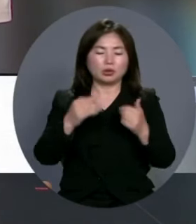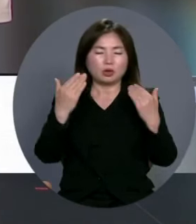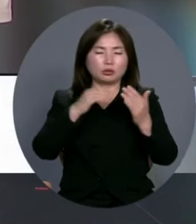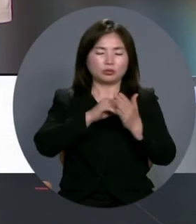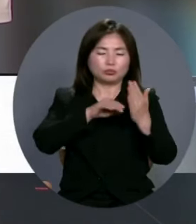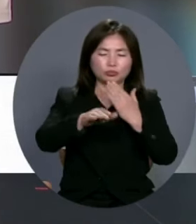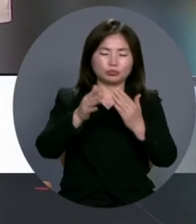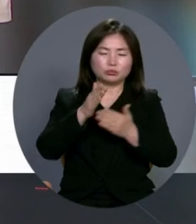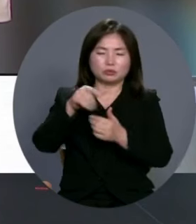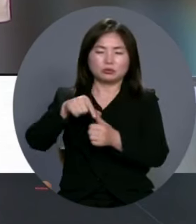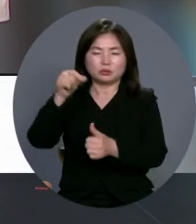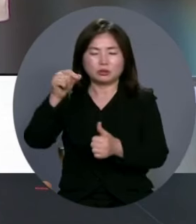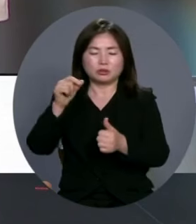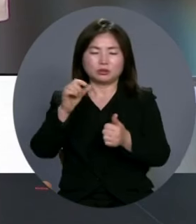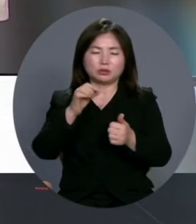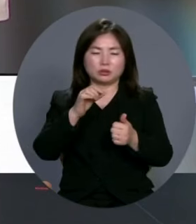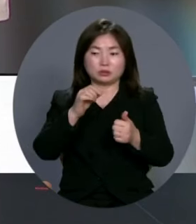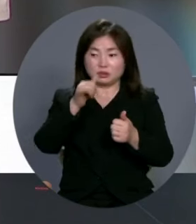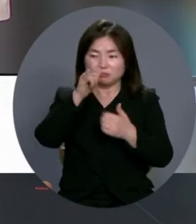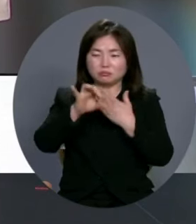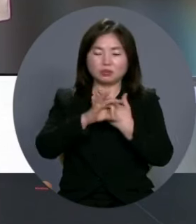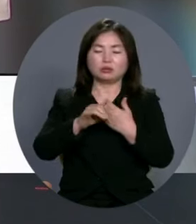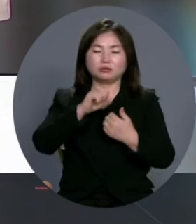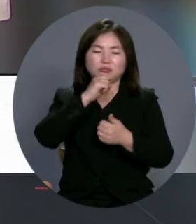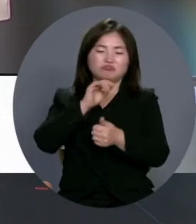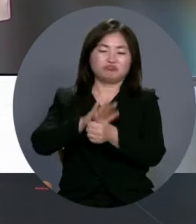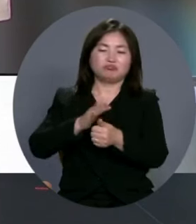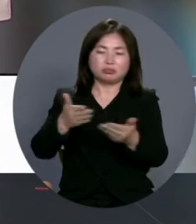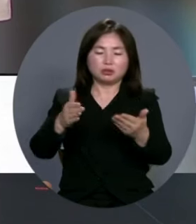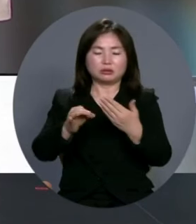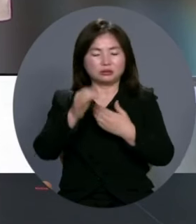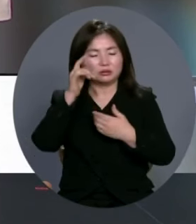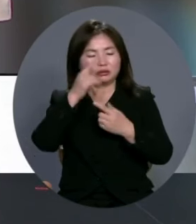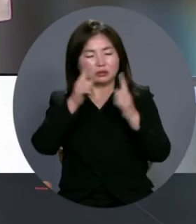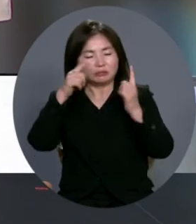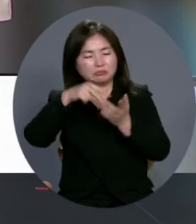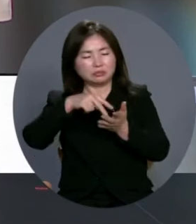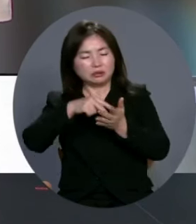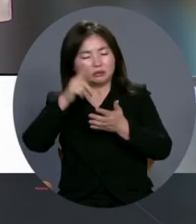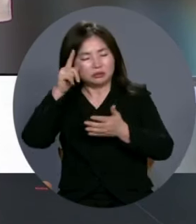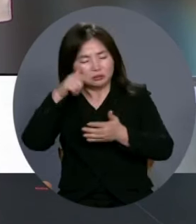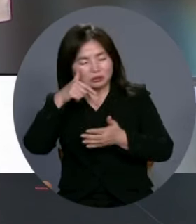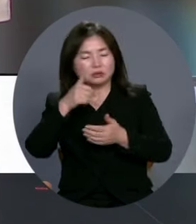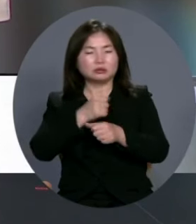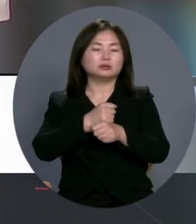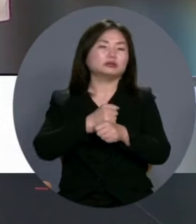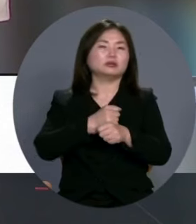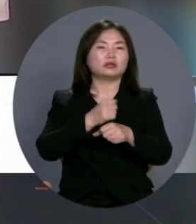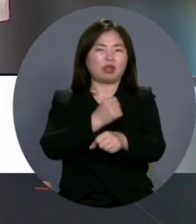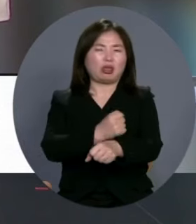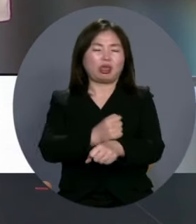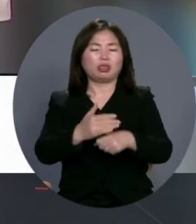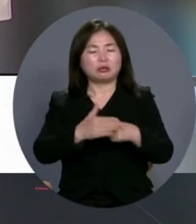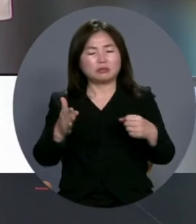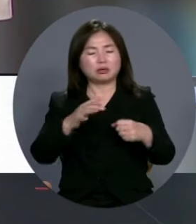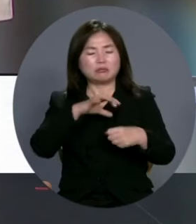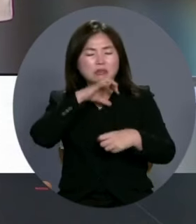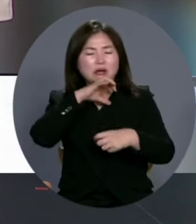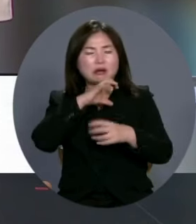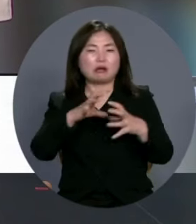재정 인센티브와 연계하다 보니 대학마다 울며 겨자 먹기로 관련 논의에 뛰어들 수밖에 없어 혼란과 불만이